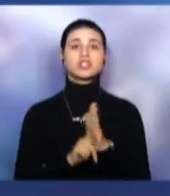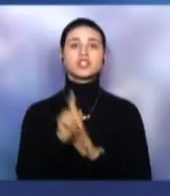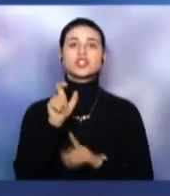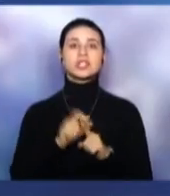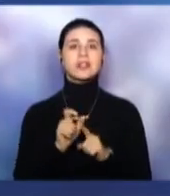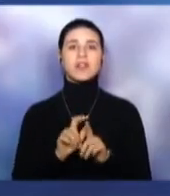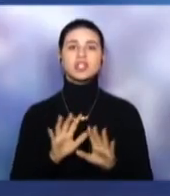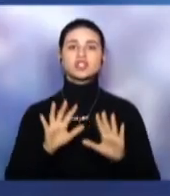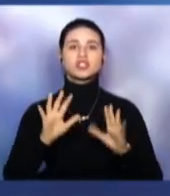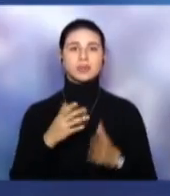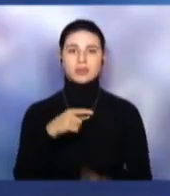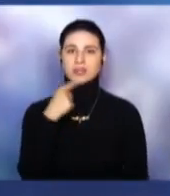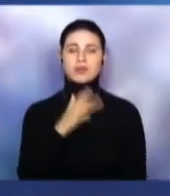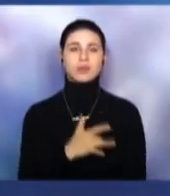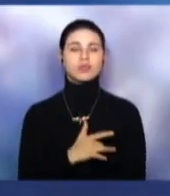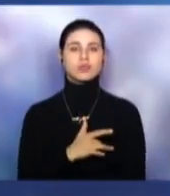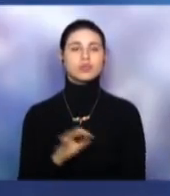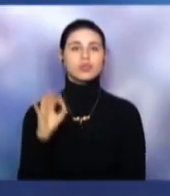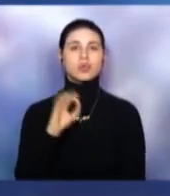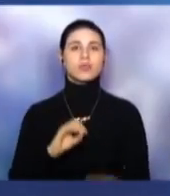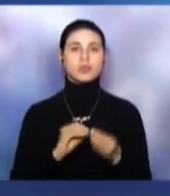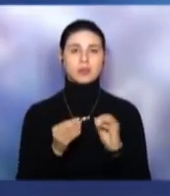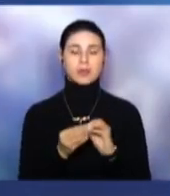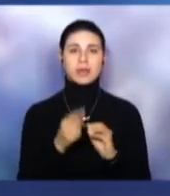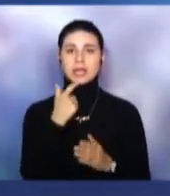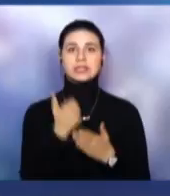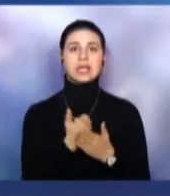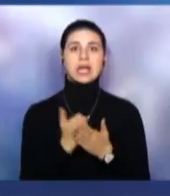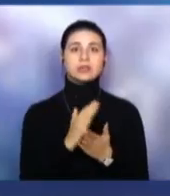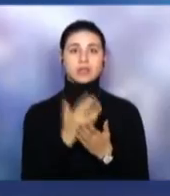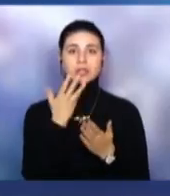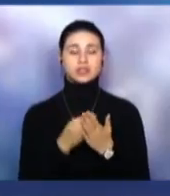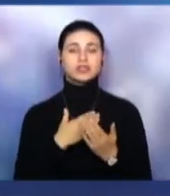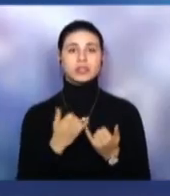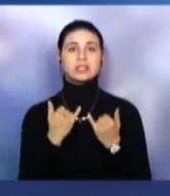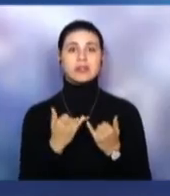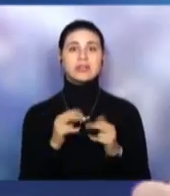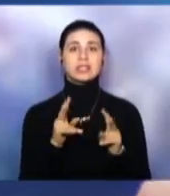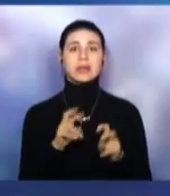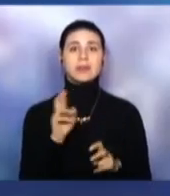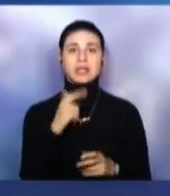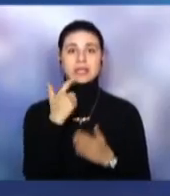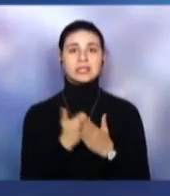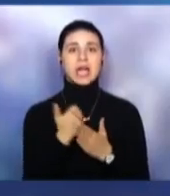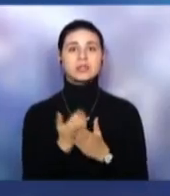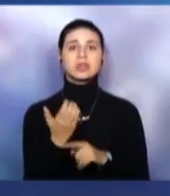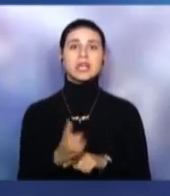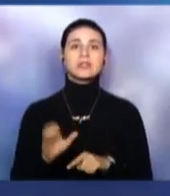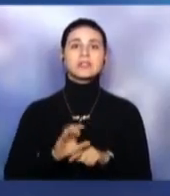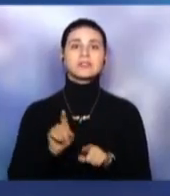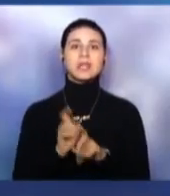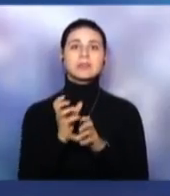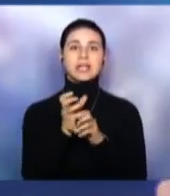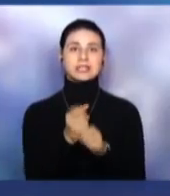არ უკავშირდებოდა გულ-სისხლძარღვთა სისტემას. საახალწლო დატვირთვა არის დღევანდელი ჩვენი თემა და საახალწლო დატვირთვის